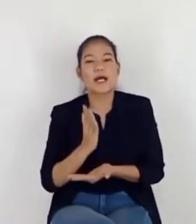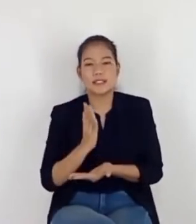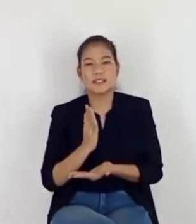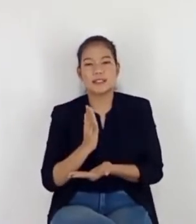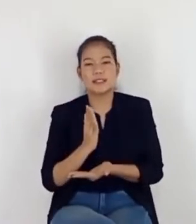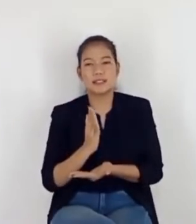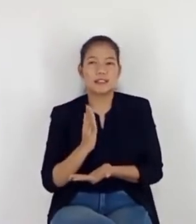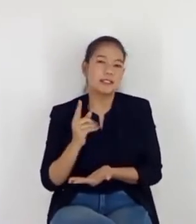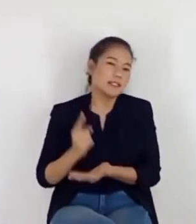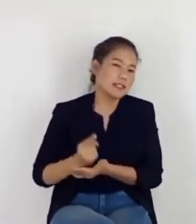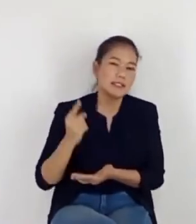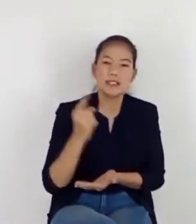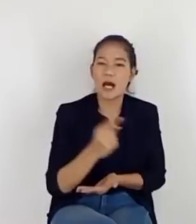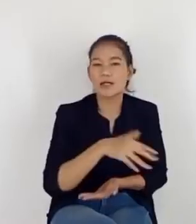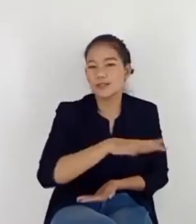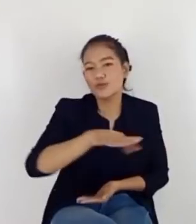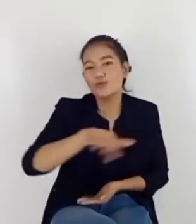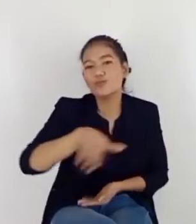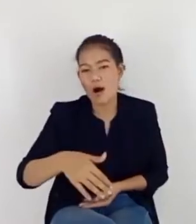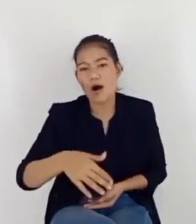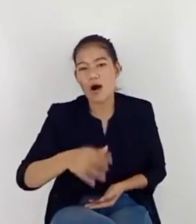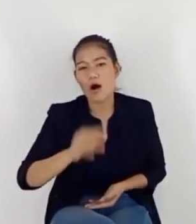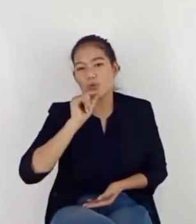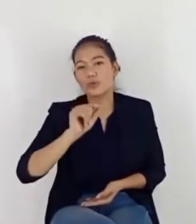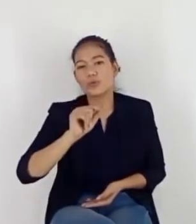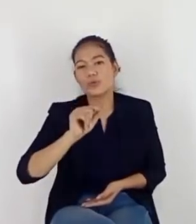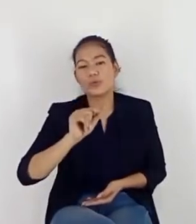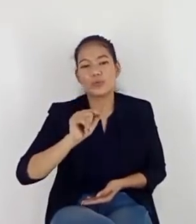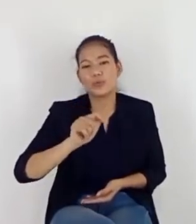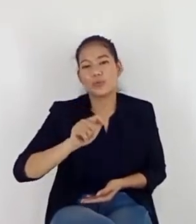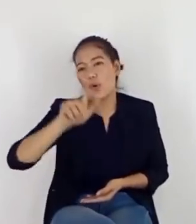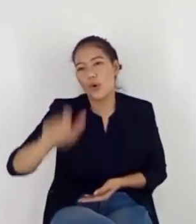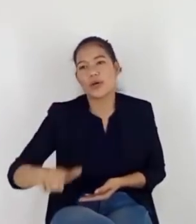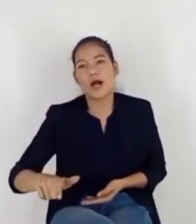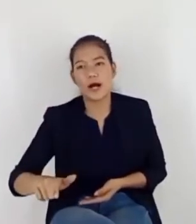semua upaya-upaya agar tidak lagi ada